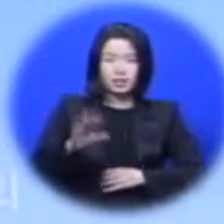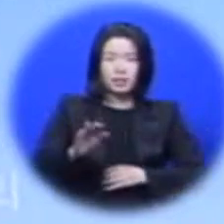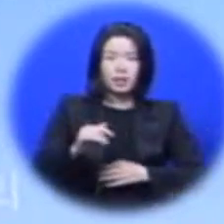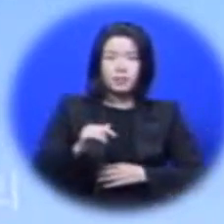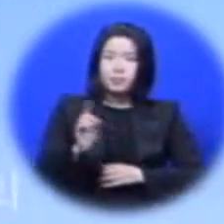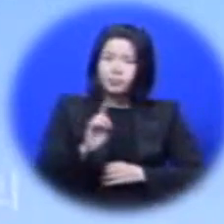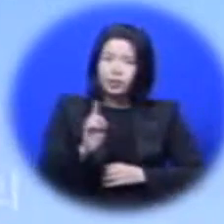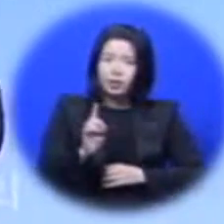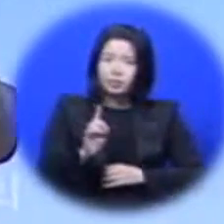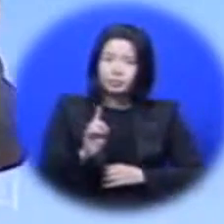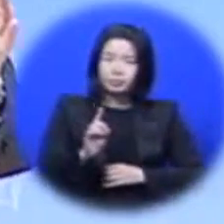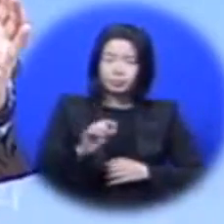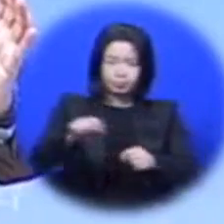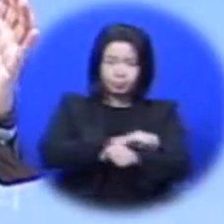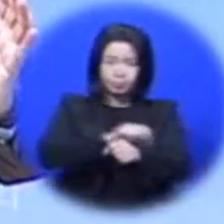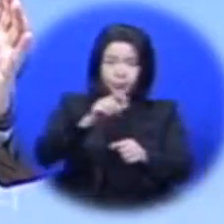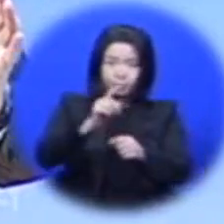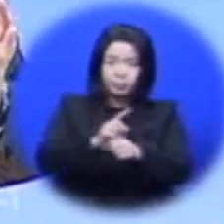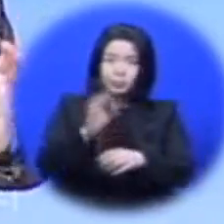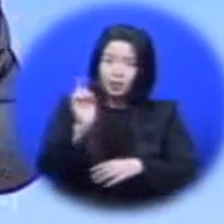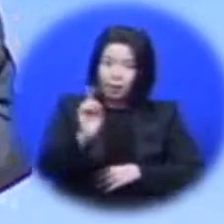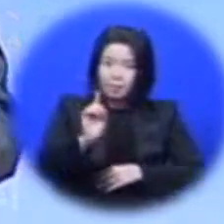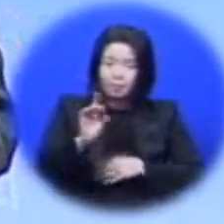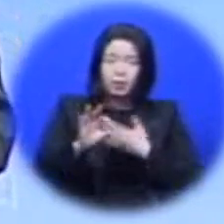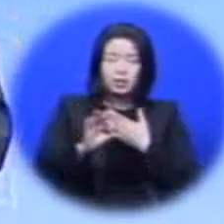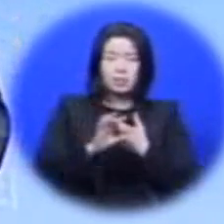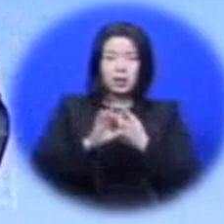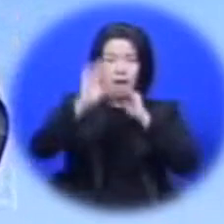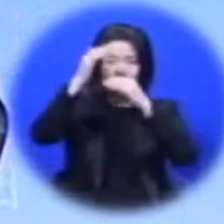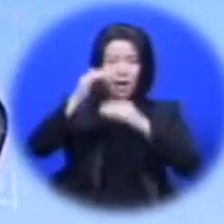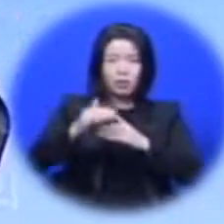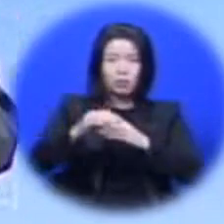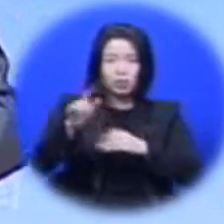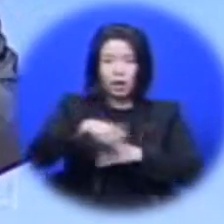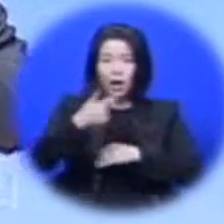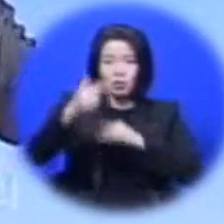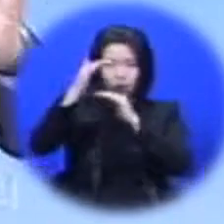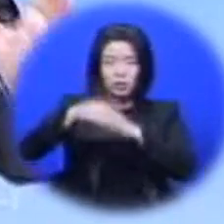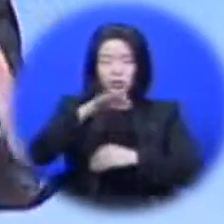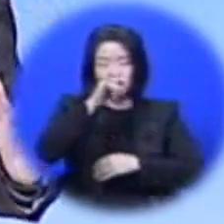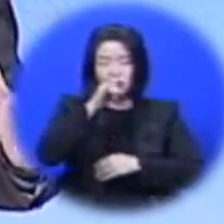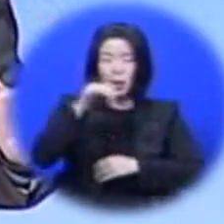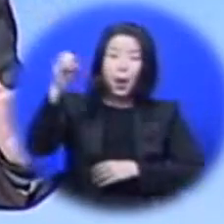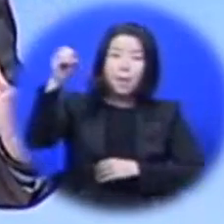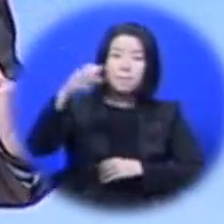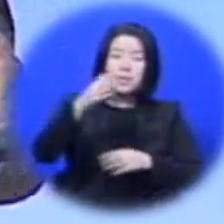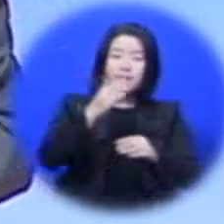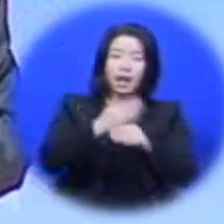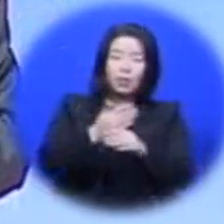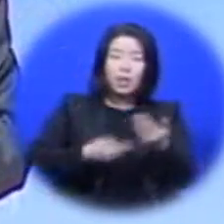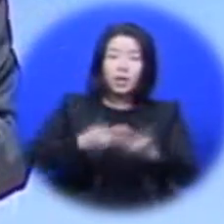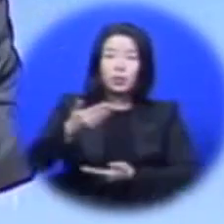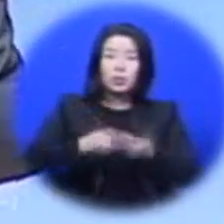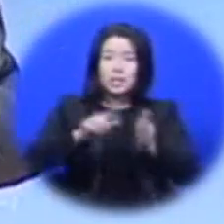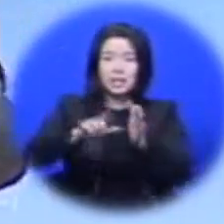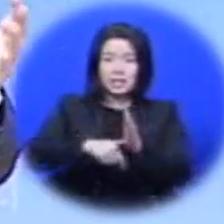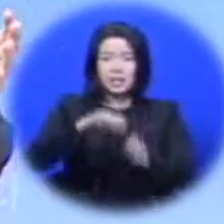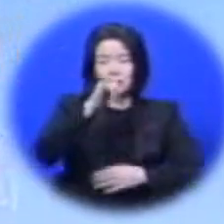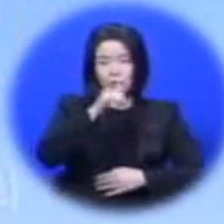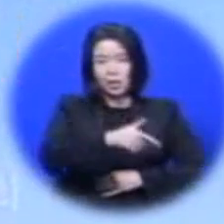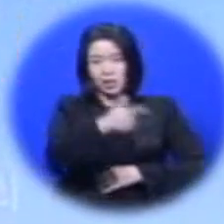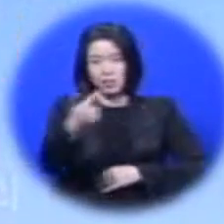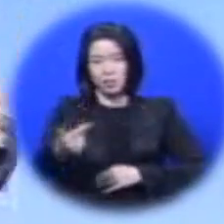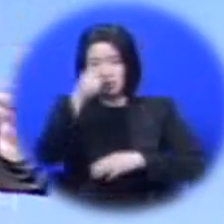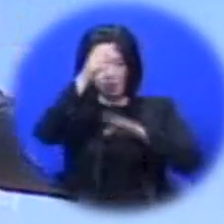근데 아주 특징적인 일과가 있더라고요. 빛 가운데 교제의 시간이 있더라고요. 저녁에